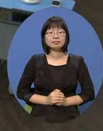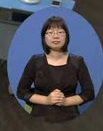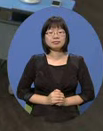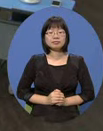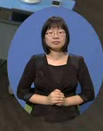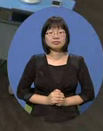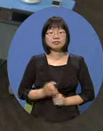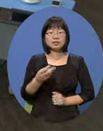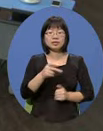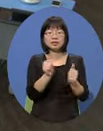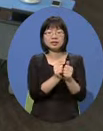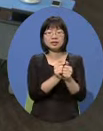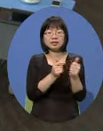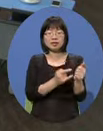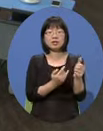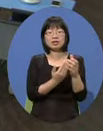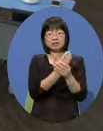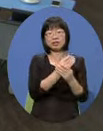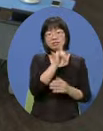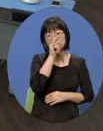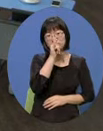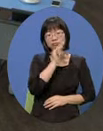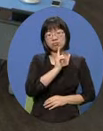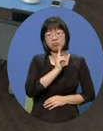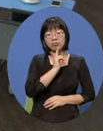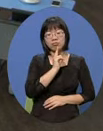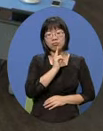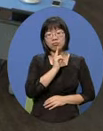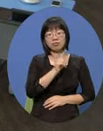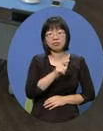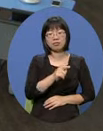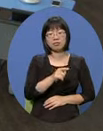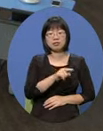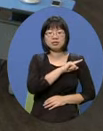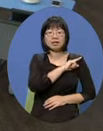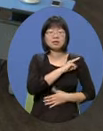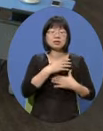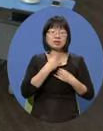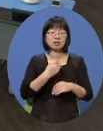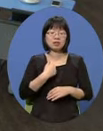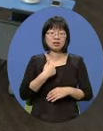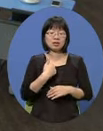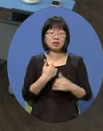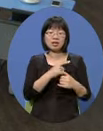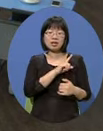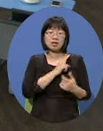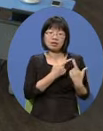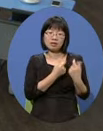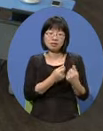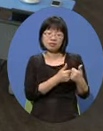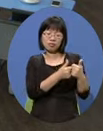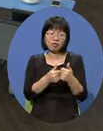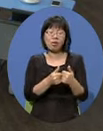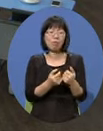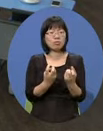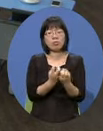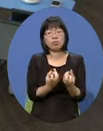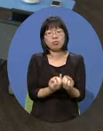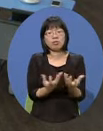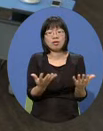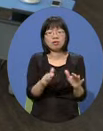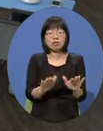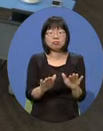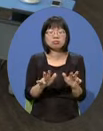심지어 남자한테도 일어나는 일들이 남자에 제일 안전해 내가 네. 같이 붙어다니는 것밖에 없는 것 같아.